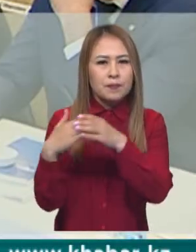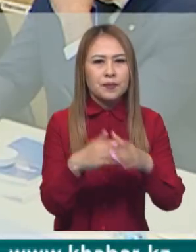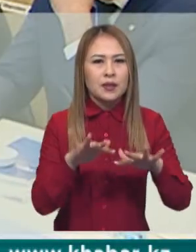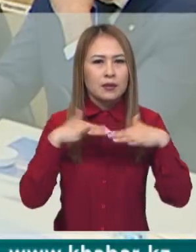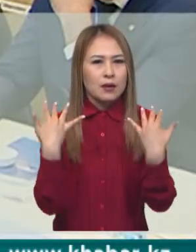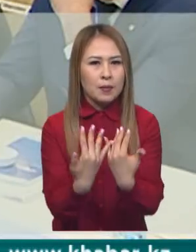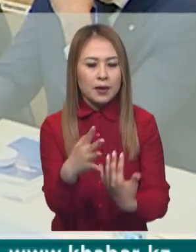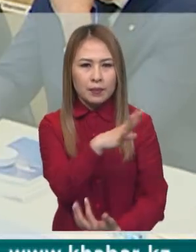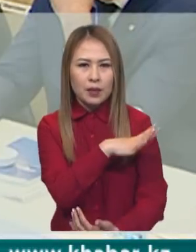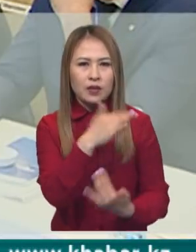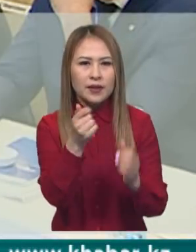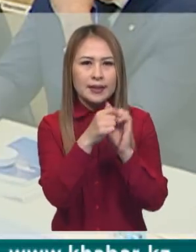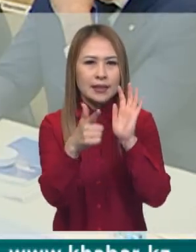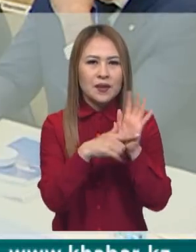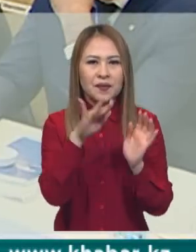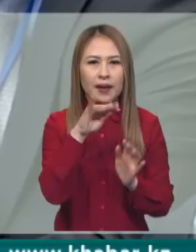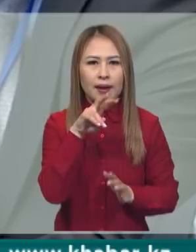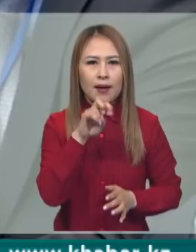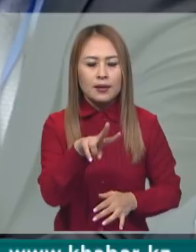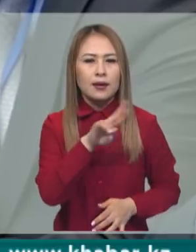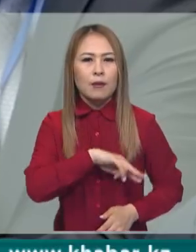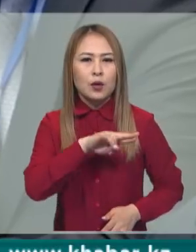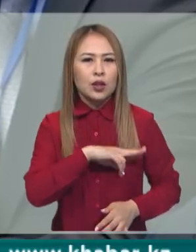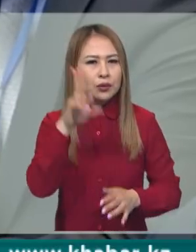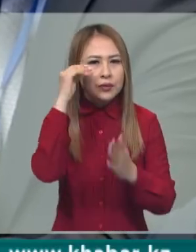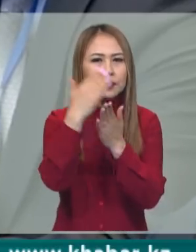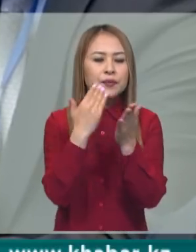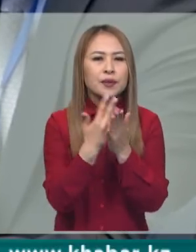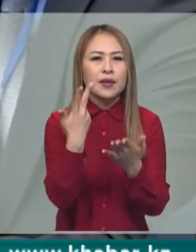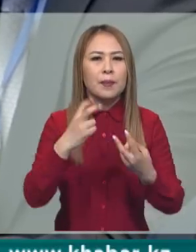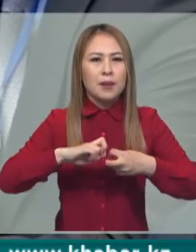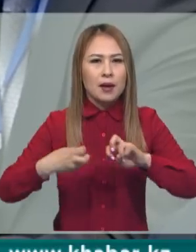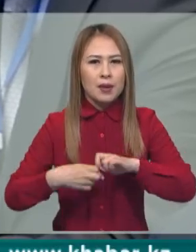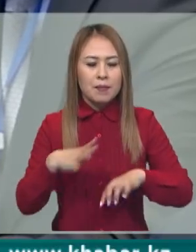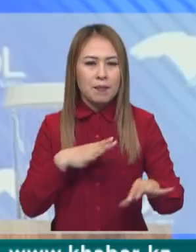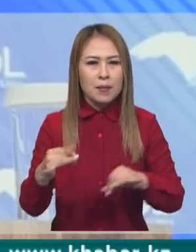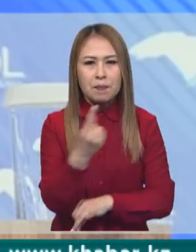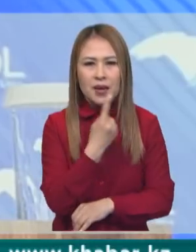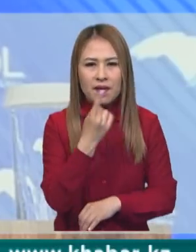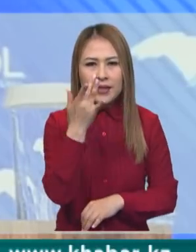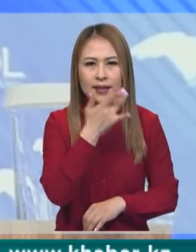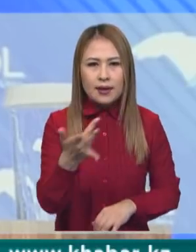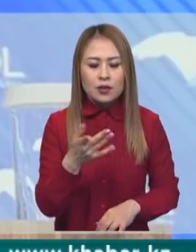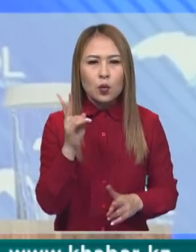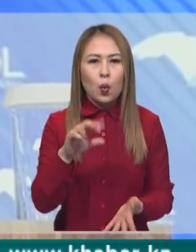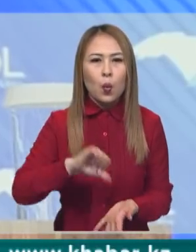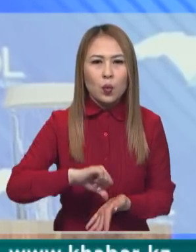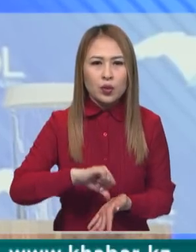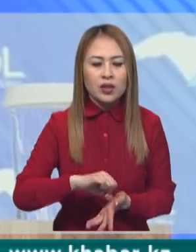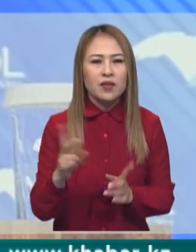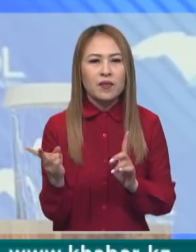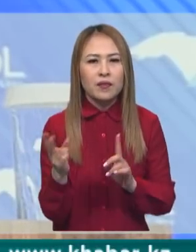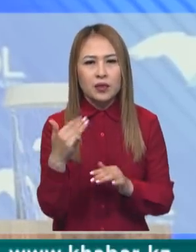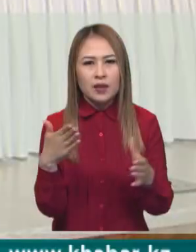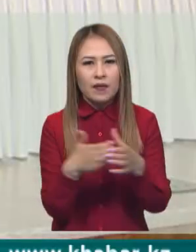Бұл өңірлердегі 17 филиалдың өкілдері. Күн тәртібінде үш мәселе қаралды. Біріншісі саяси науқанға қатысу.